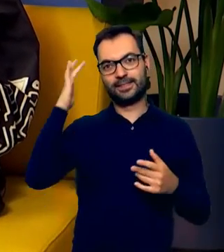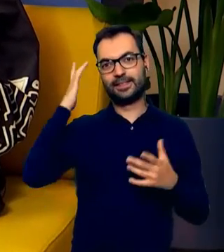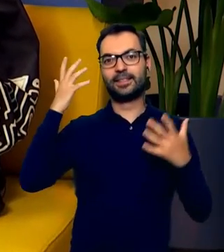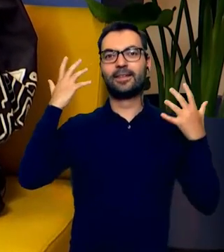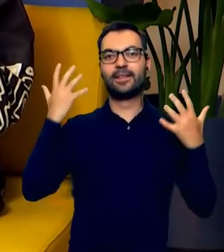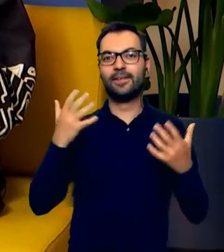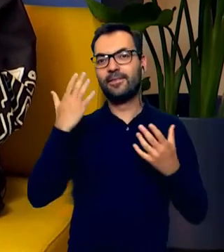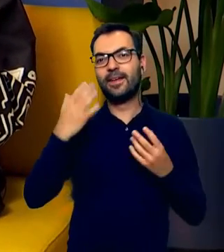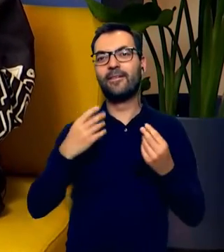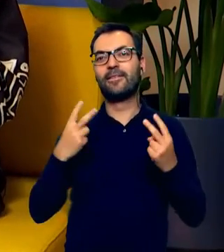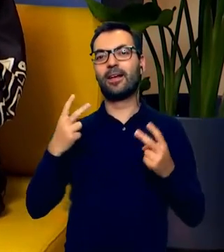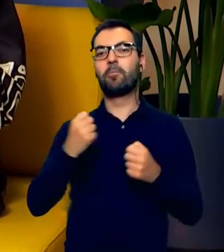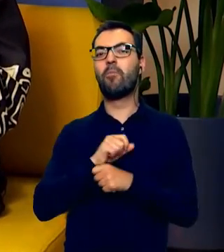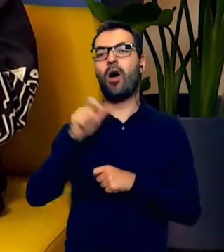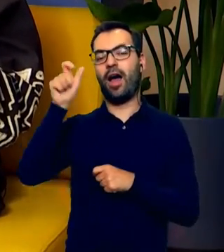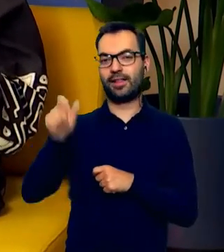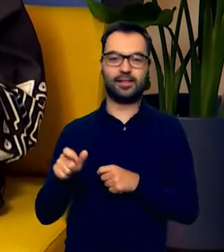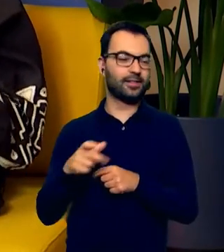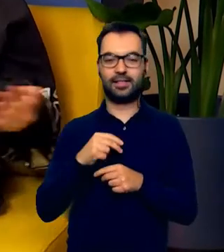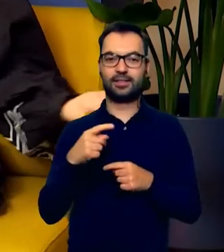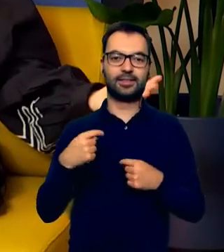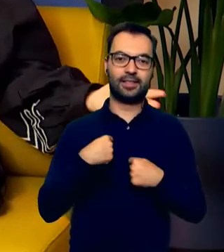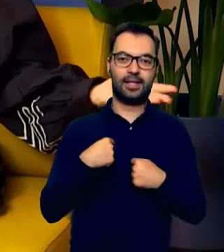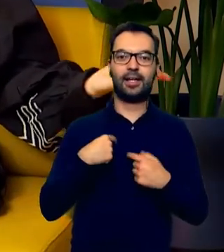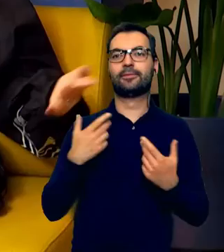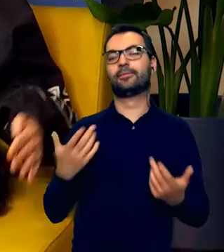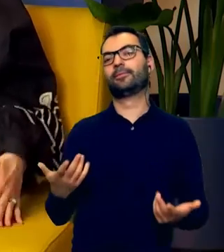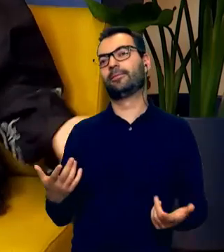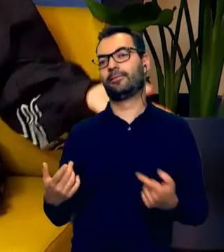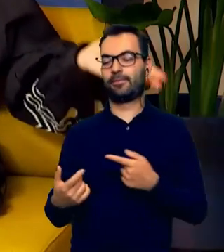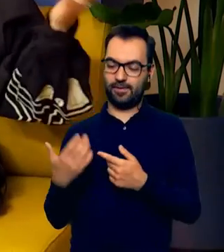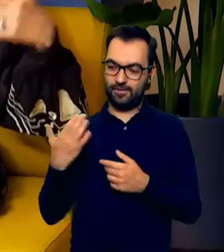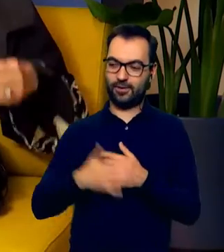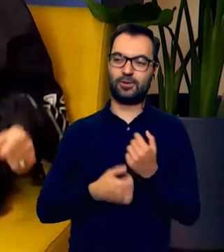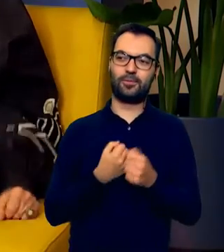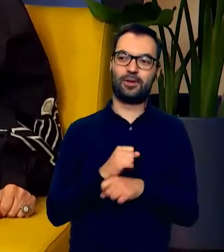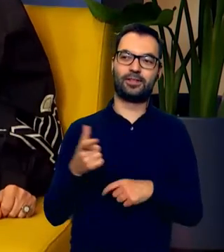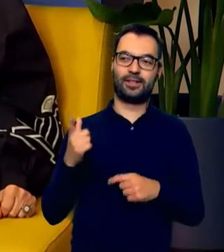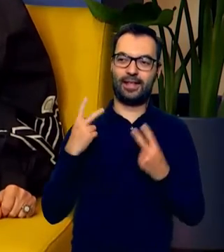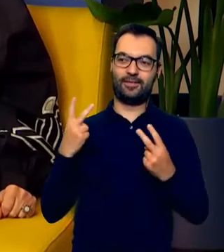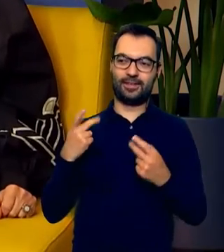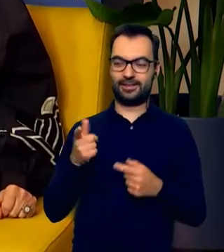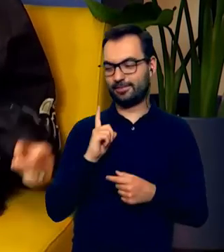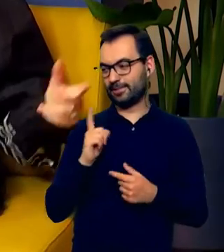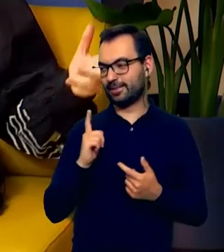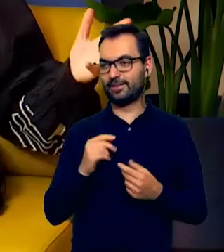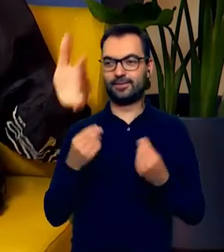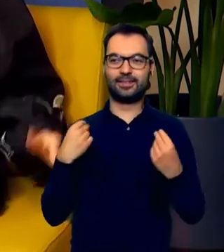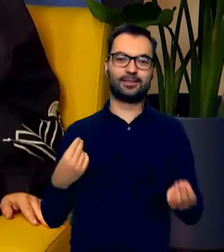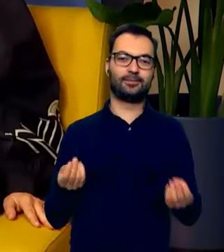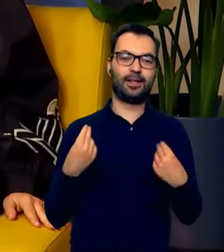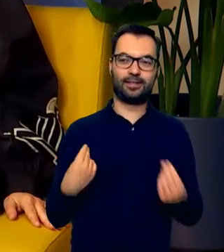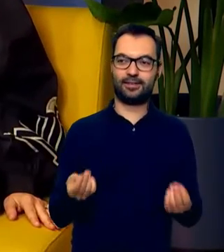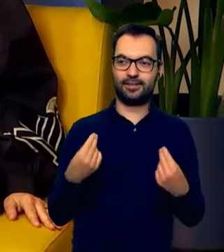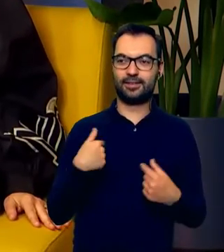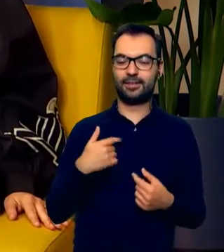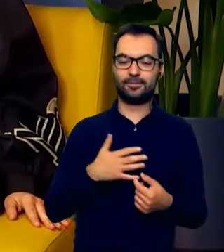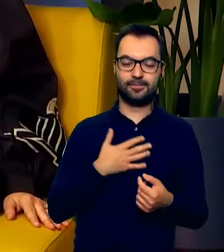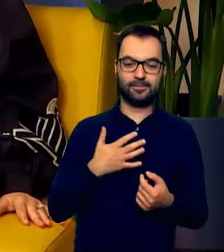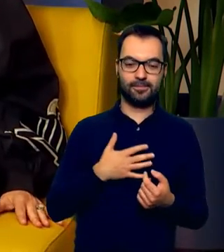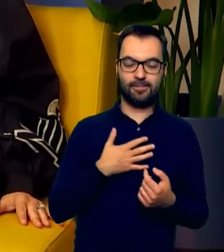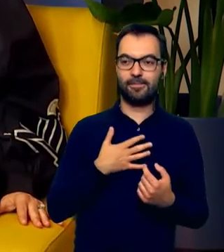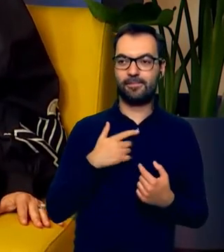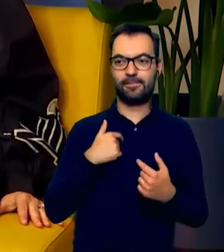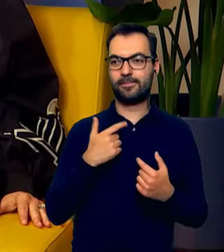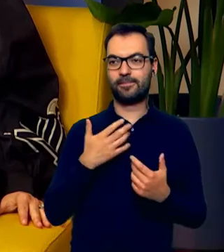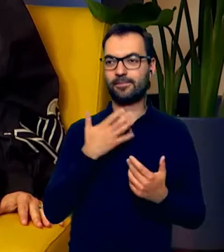i wiesz, że ważniejszy jest bohater, o którym piszesz, a nie ty. A tu, proszę, taki bohater, my najważniejsze. Ja nie mam wspaniałe uczucie.